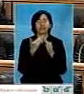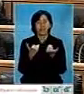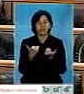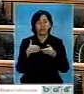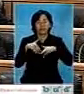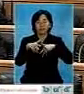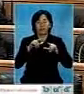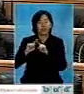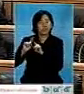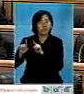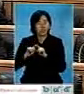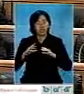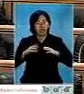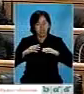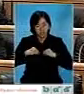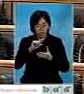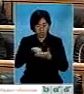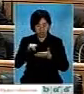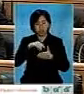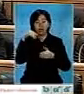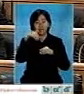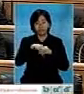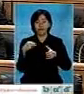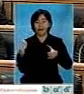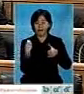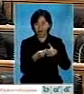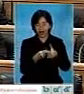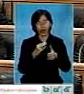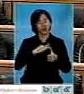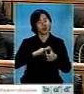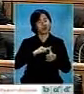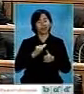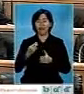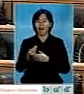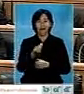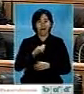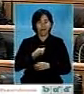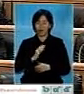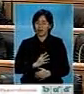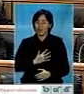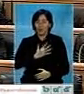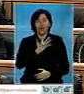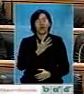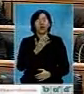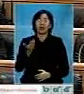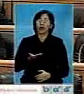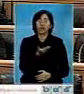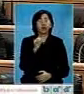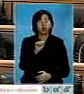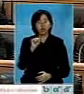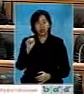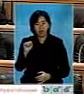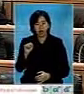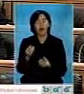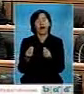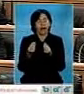พี่น้องประชาชนเป็นความภาคภูมิใจส.ส.สมาชิกรัฐสภาที่อยู่ที่นี่ก็เป็นคนหนึ่งที่พี่น้องมอบ